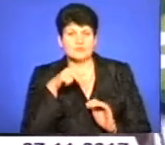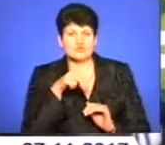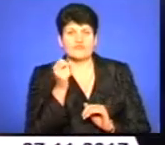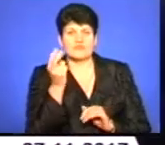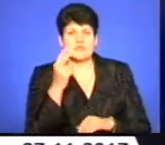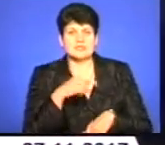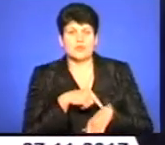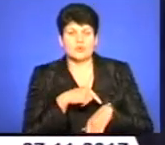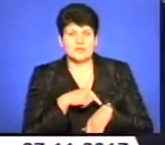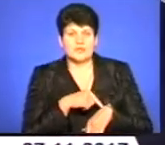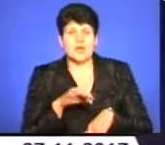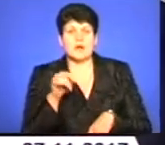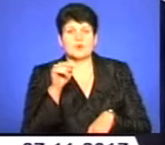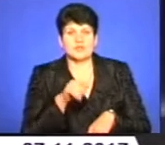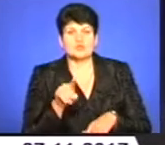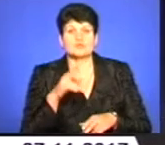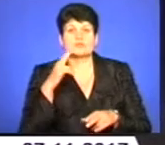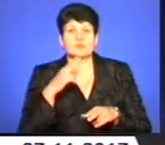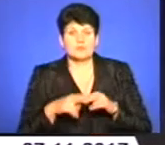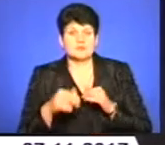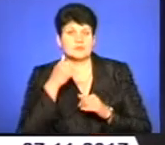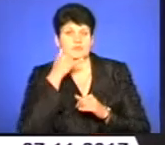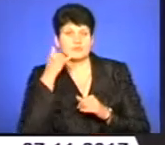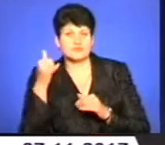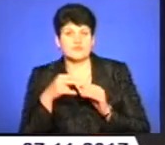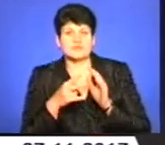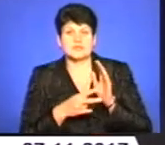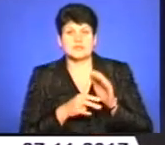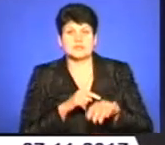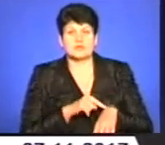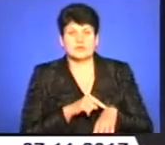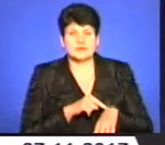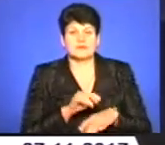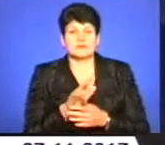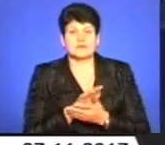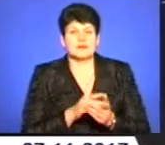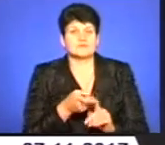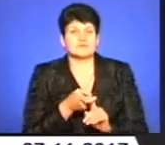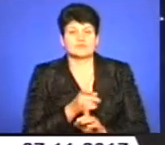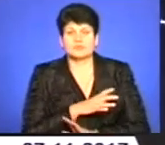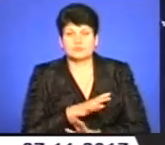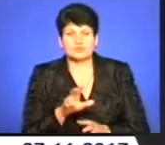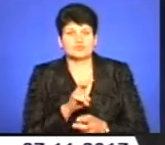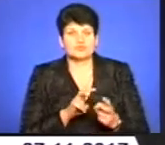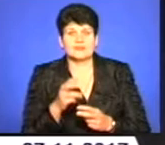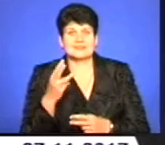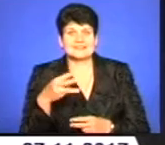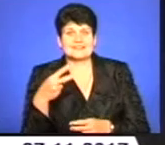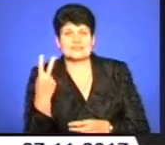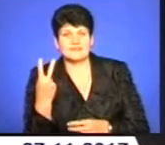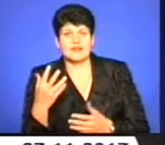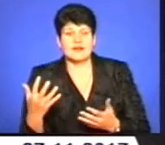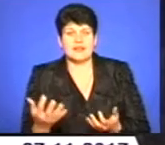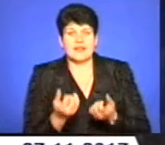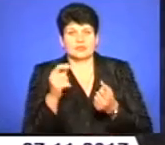12-й годині, а про те, що заблукав, повідомив по телефону о 17-й. Далі зв'язку з чоловіком не було. Шукали його 32 рятувальники і